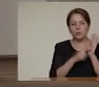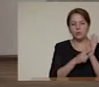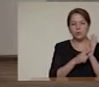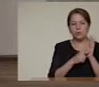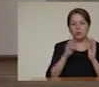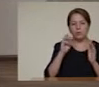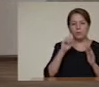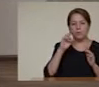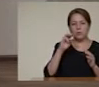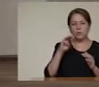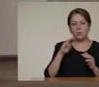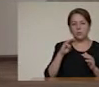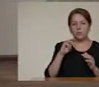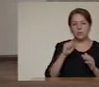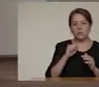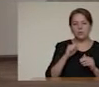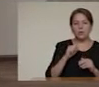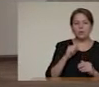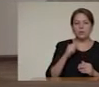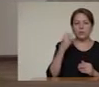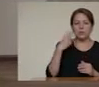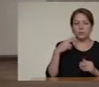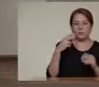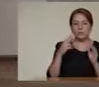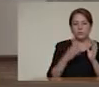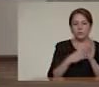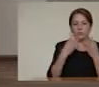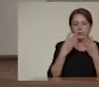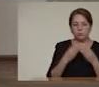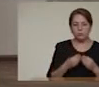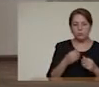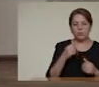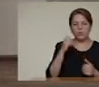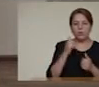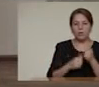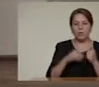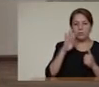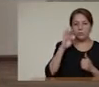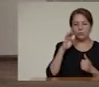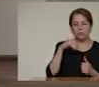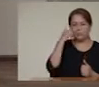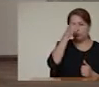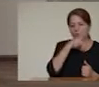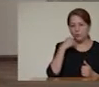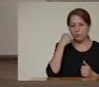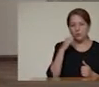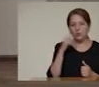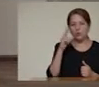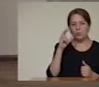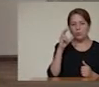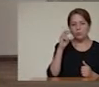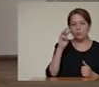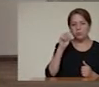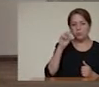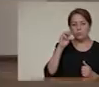fevral oyi nazarda tutilyapti, e'tibor bering. Har 400 yilda esa 300 marta